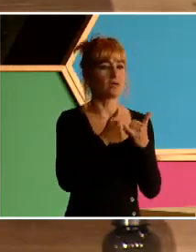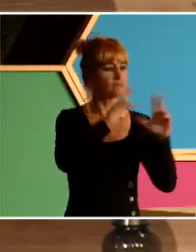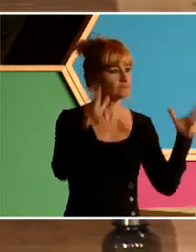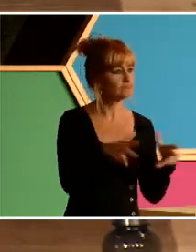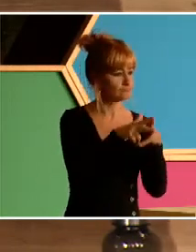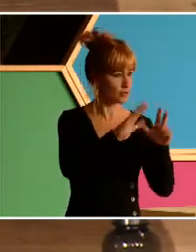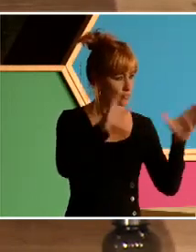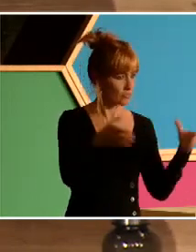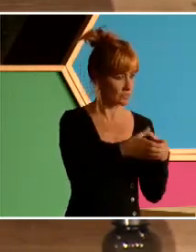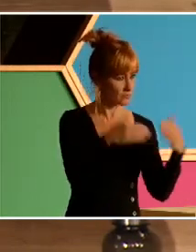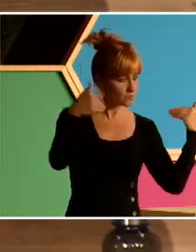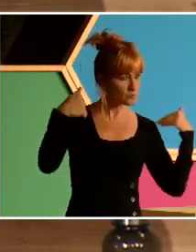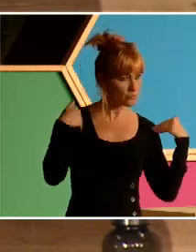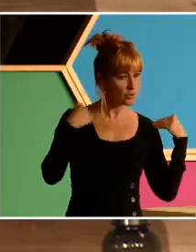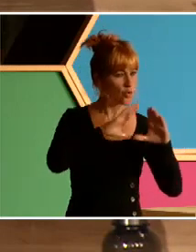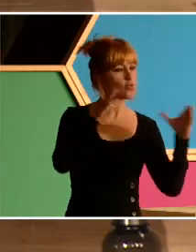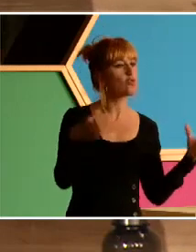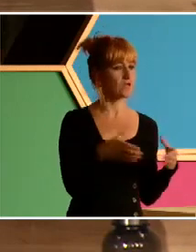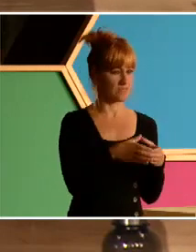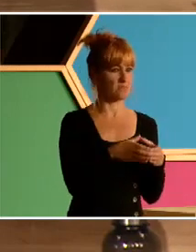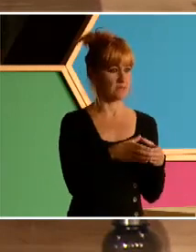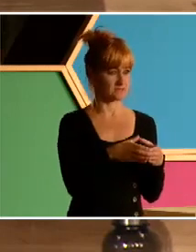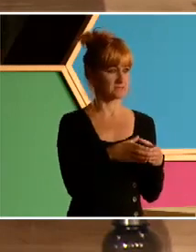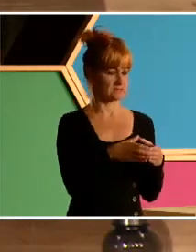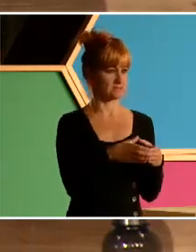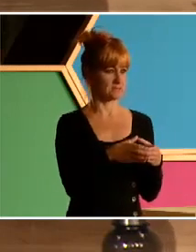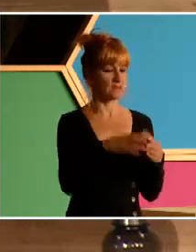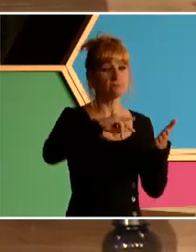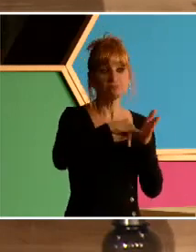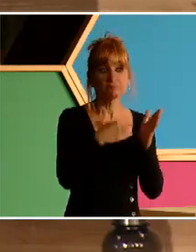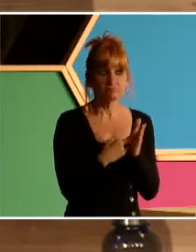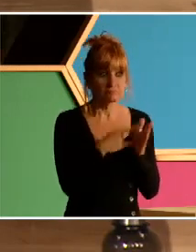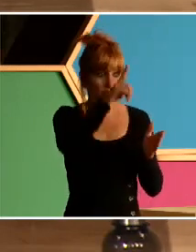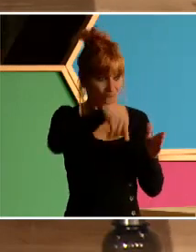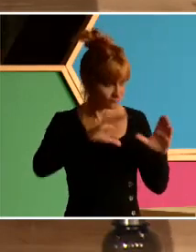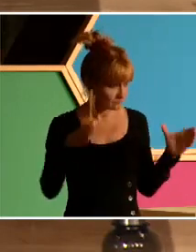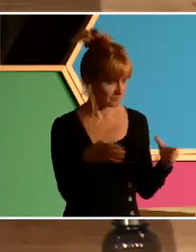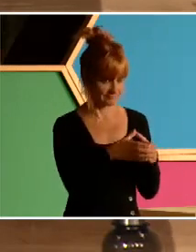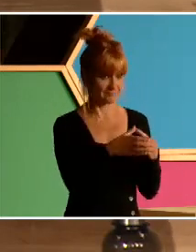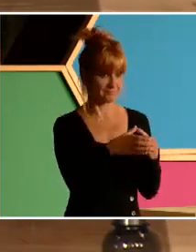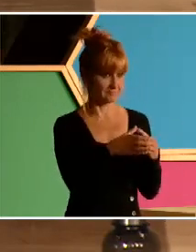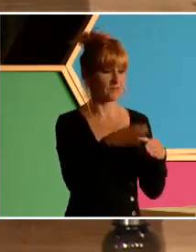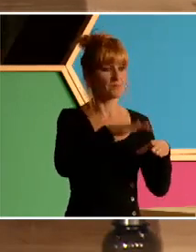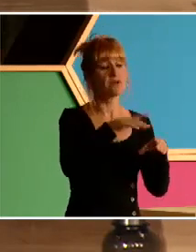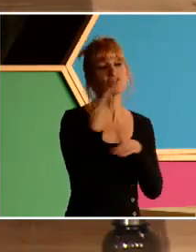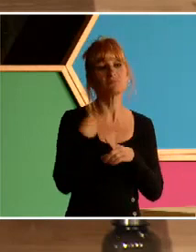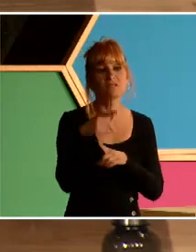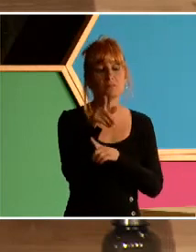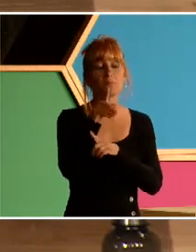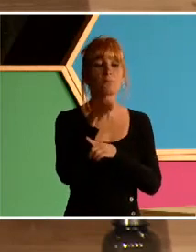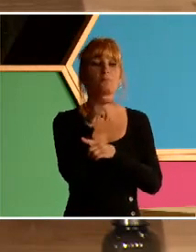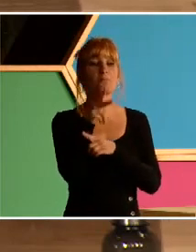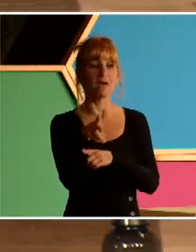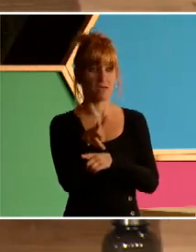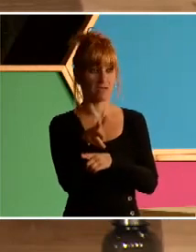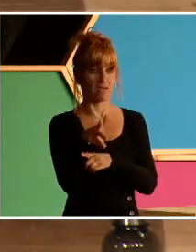són responsabilitats col·lectives i per tant la solució ha de ser una solució col·lectiva, i per això la PA va ajudar la gent